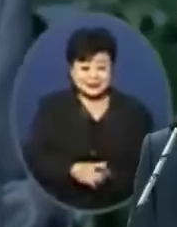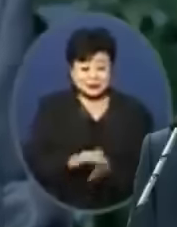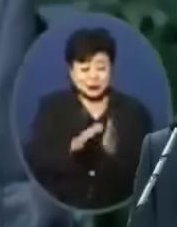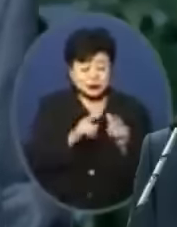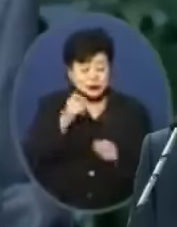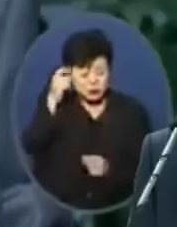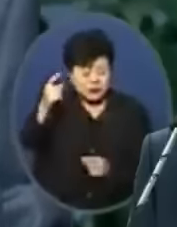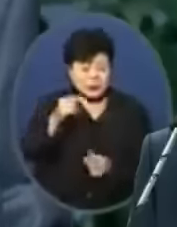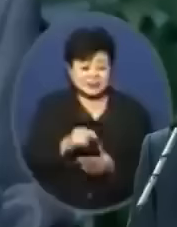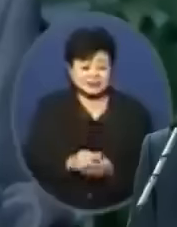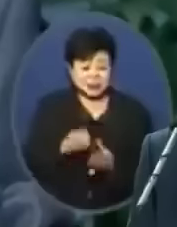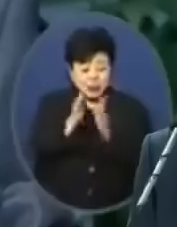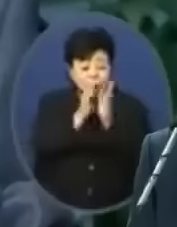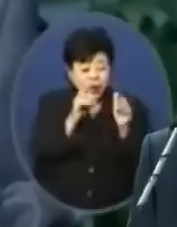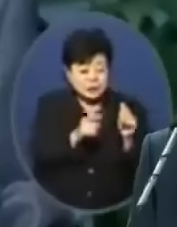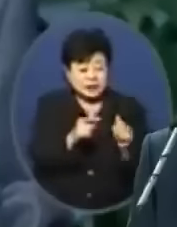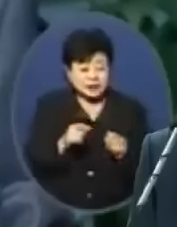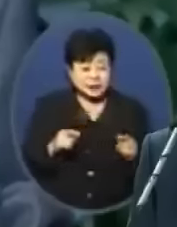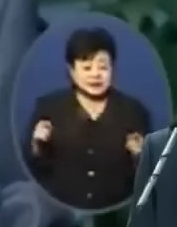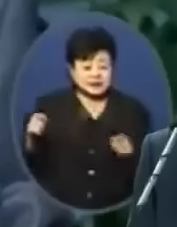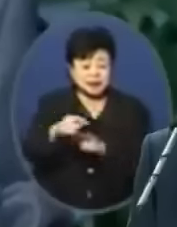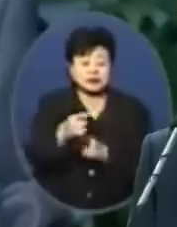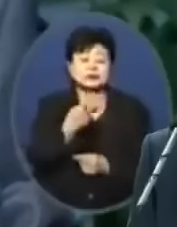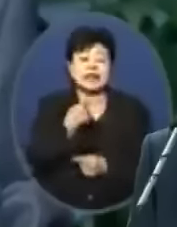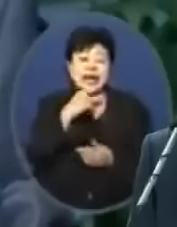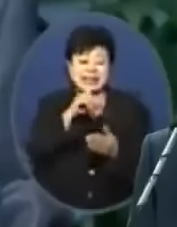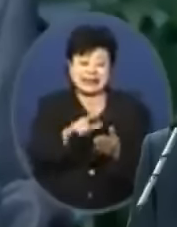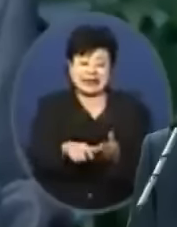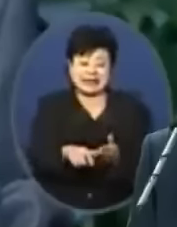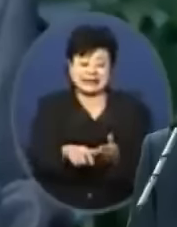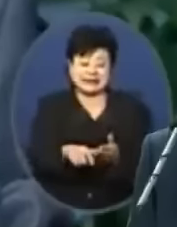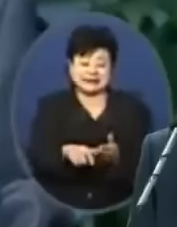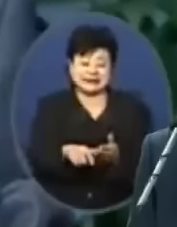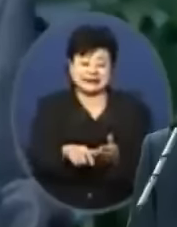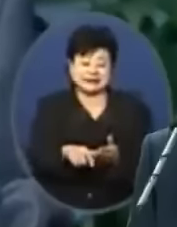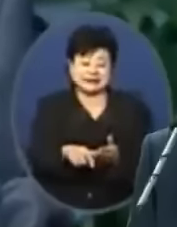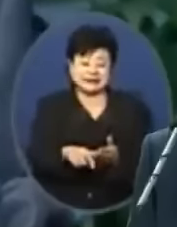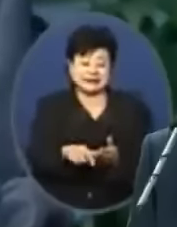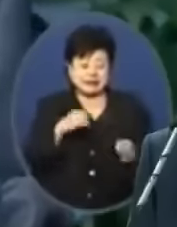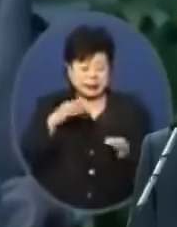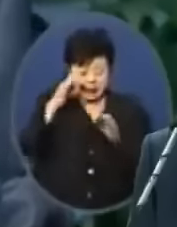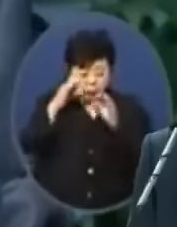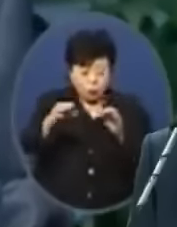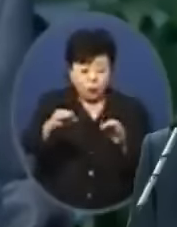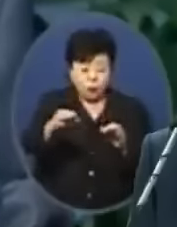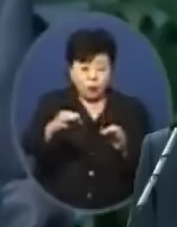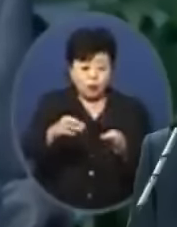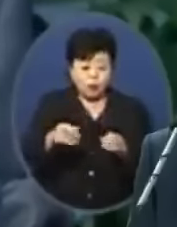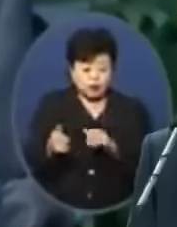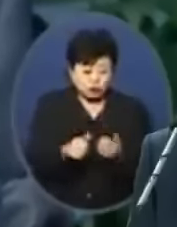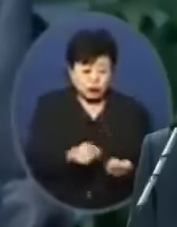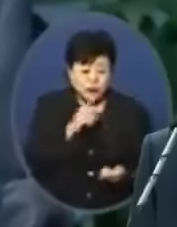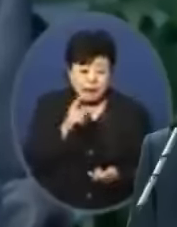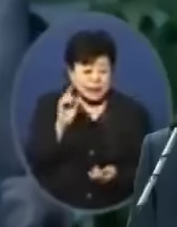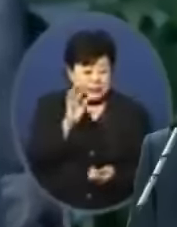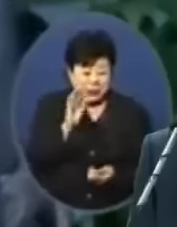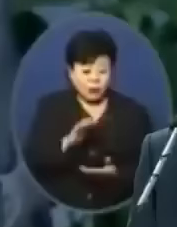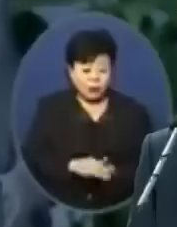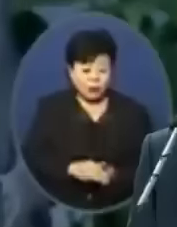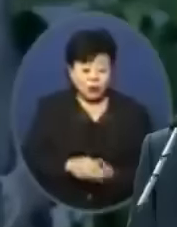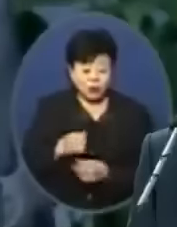모세의 위대한 점은 모세는 사방으로 우겨쌈을 당할 때 바닷물을 바라보고 우리 이제 죽었다 그렇게 말하지